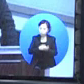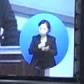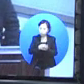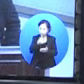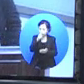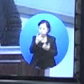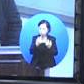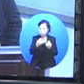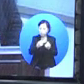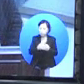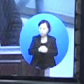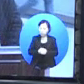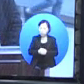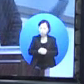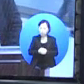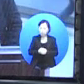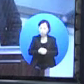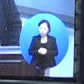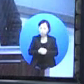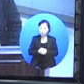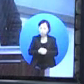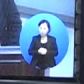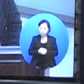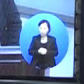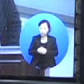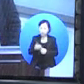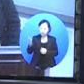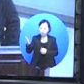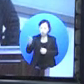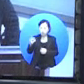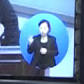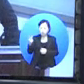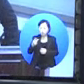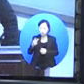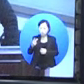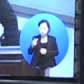2019년도에 화성시에서 저희 쪽으로 보낸 공문입니다.